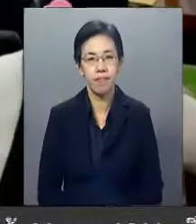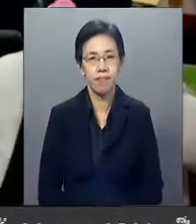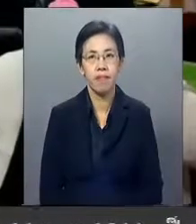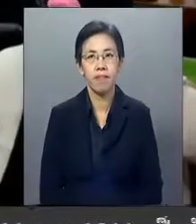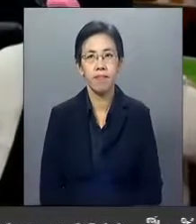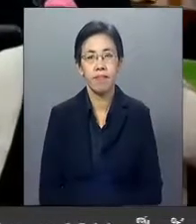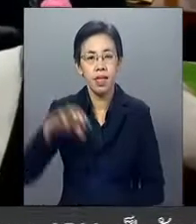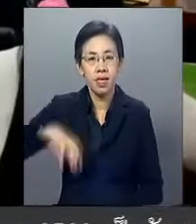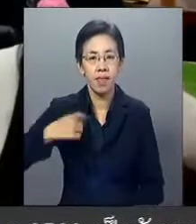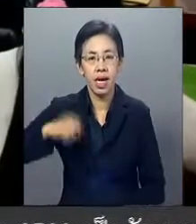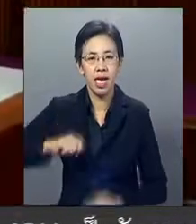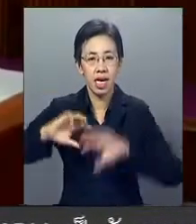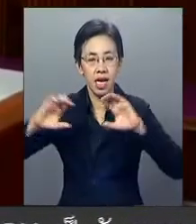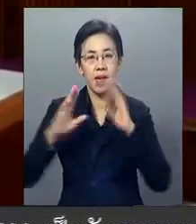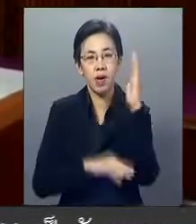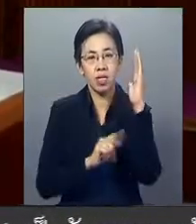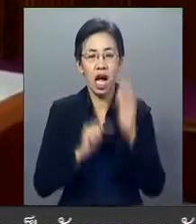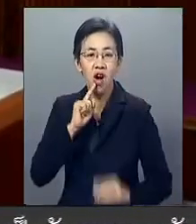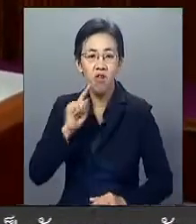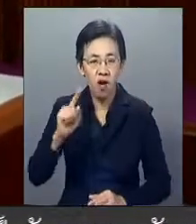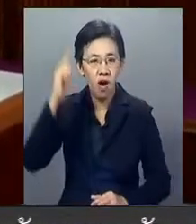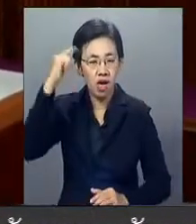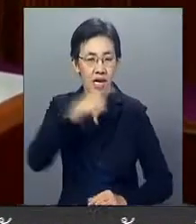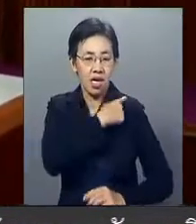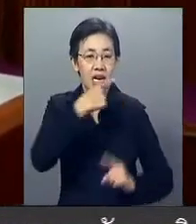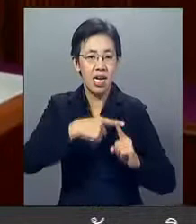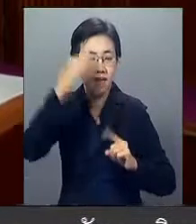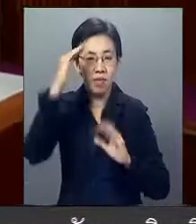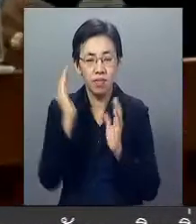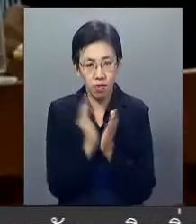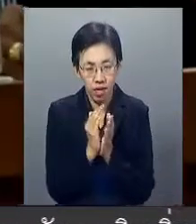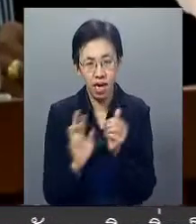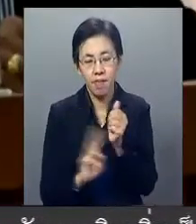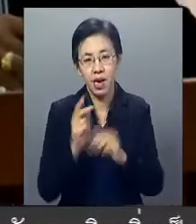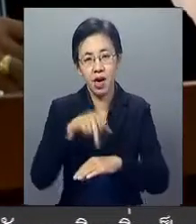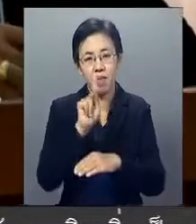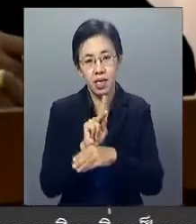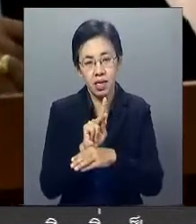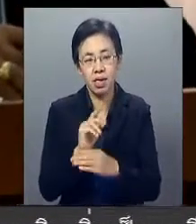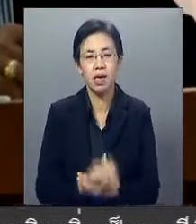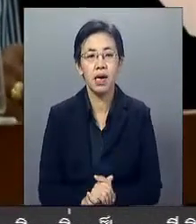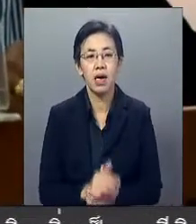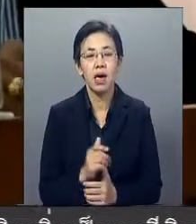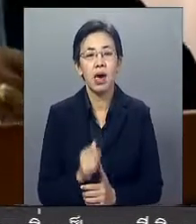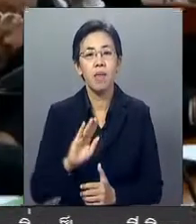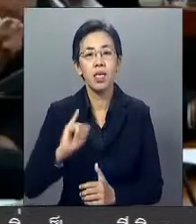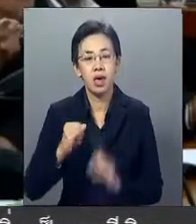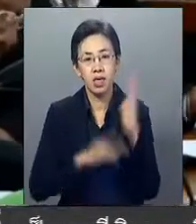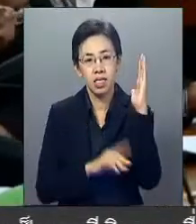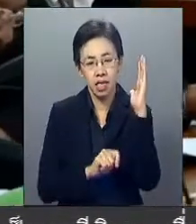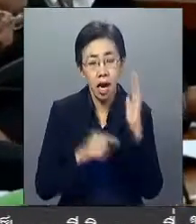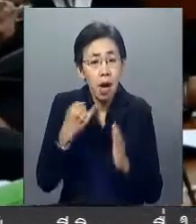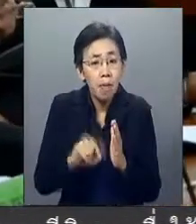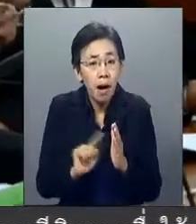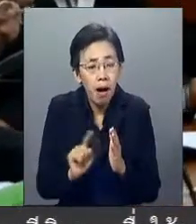สำนักงานอัยการจังหวัดตรังมีหนังสือสั่งฟ้องในดาบตำรวจชัยวัฒน์เส้งนุ้ยรองประธานสภาองค์การบริหารส่วนจังหวัดตรังในข้อหาฉ้อโกง